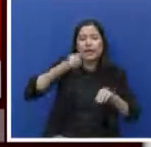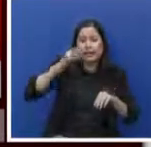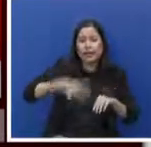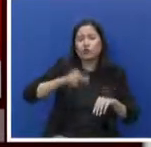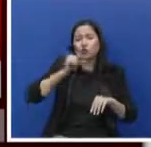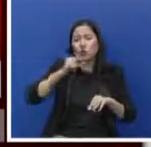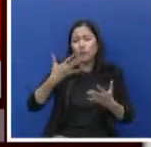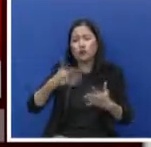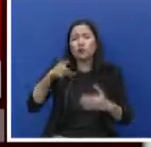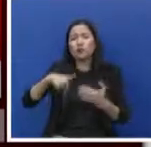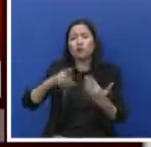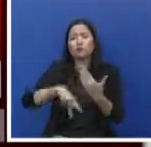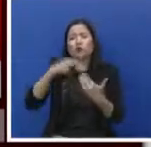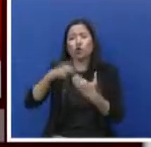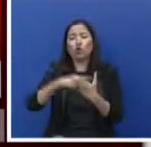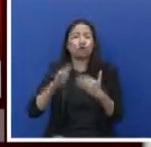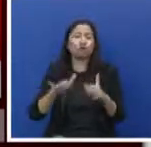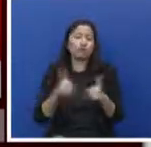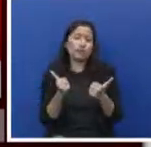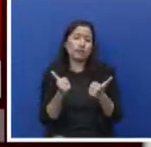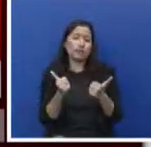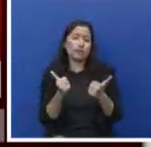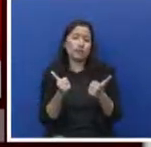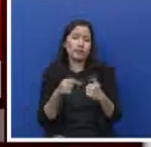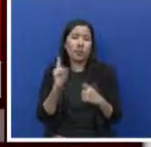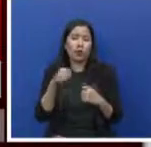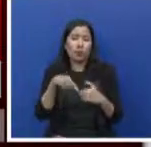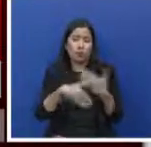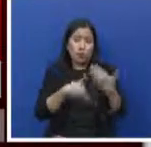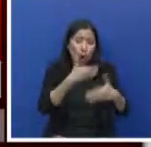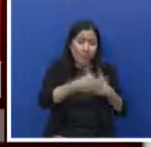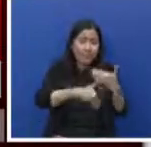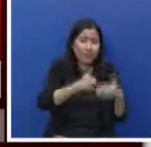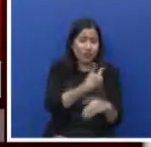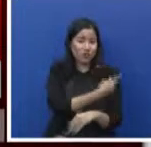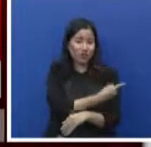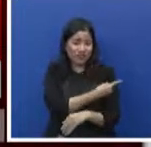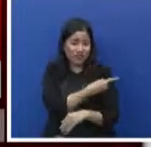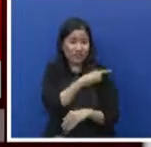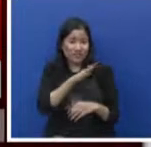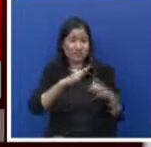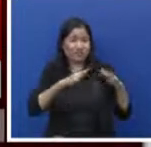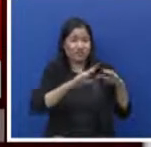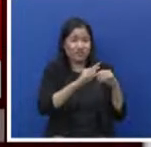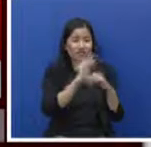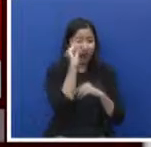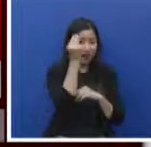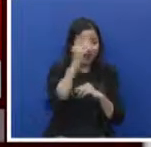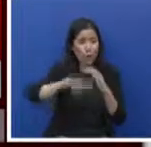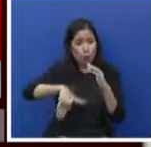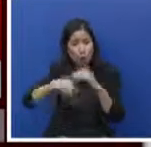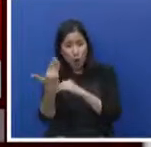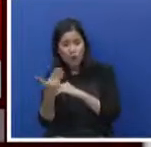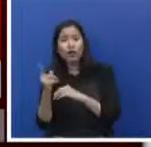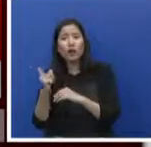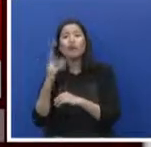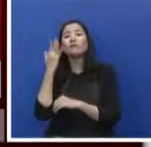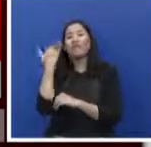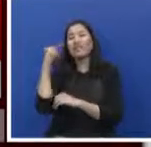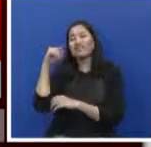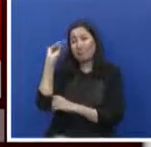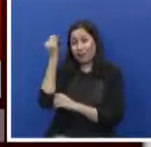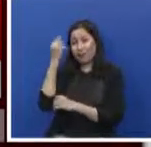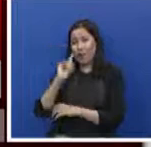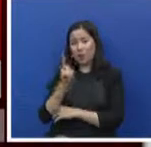mensukseskan program ini Mbak. Ya, kalau untuk proses vaksinasi di luar Jakarta sendiri seperti apa Mbak rencananya? Kan kalau kemarin di Jakarta ini yang pertama